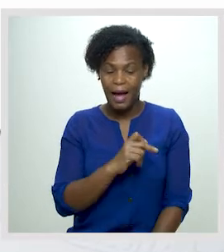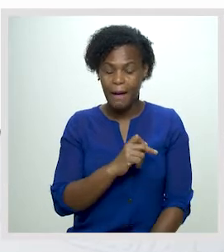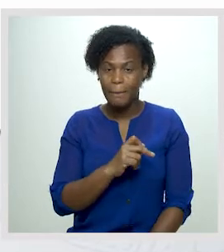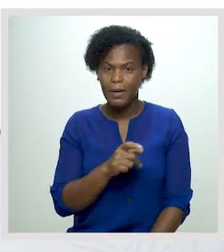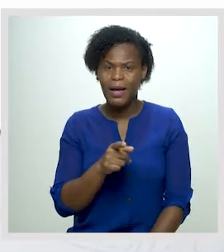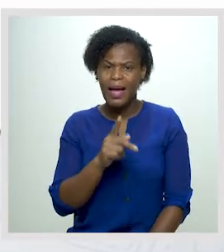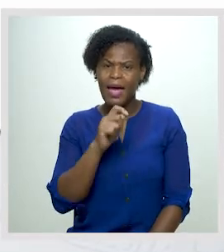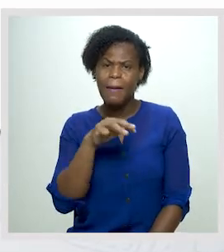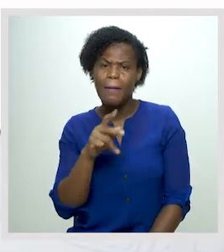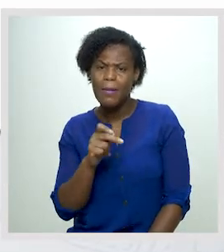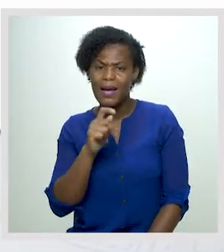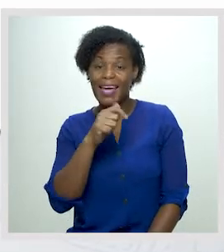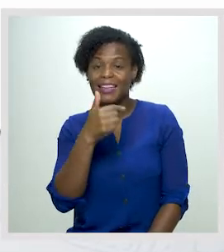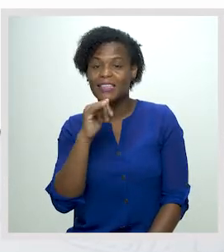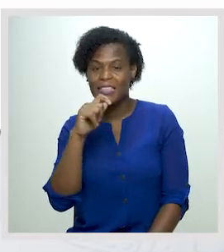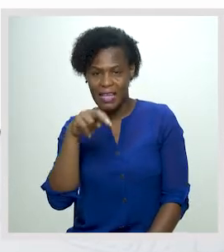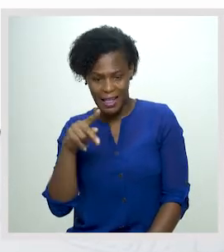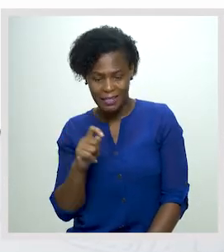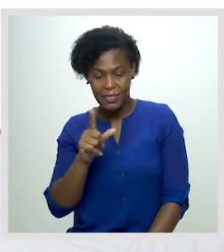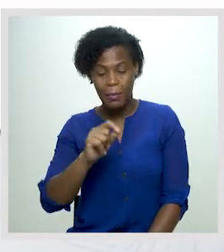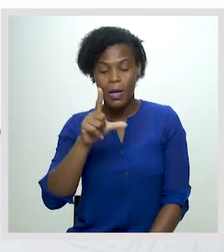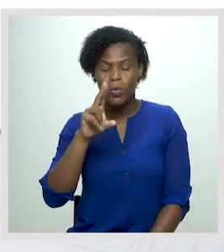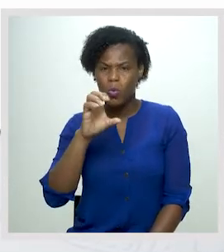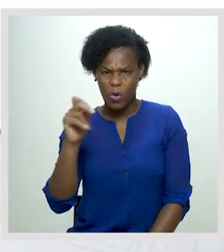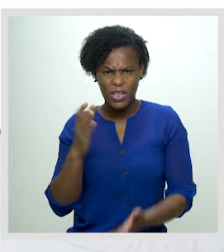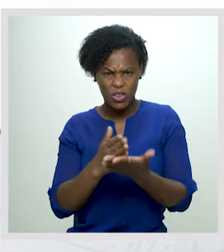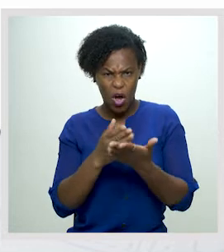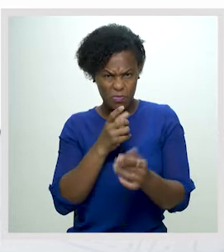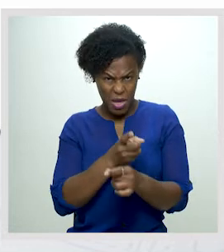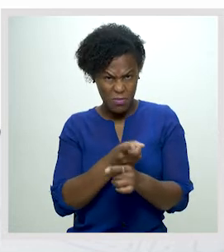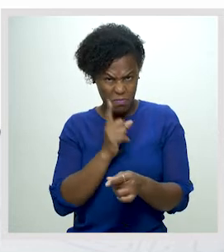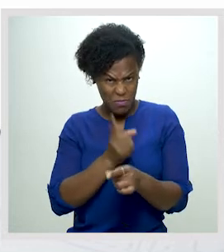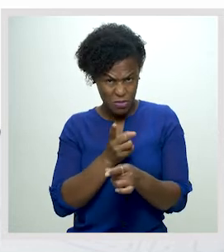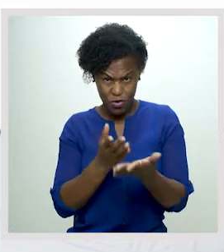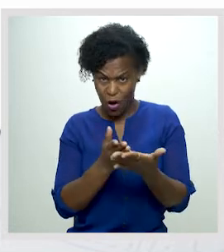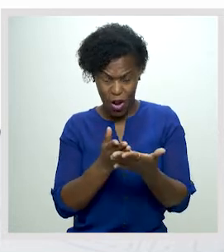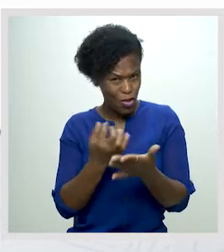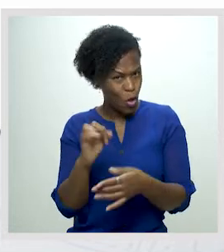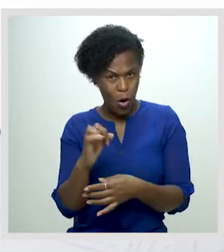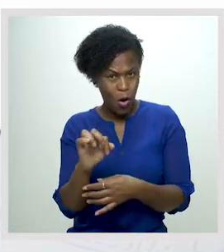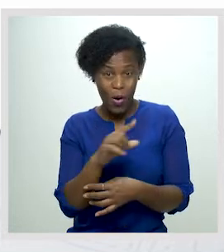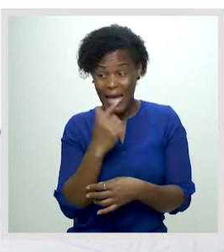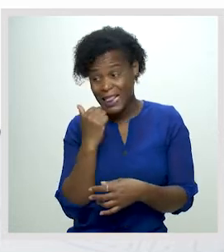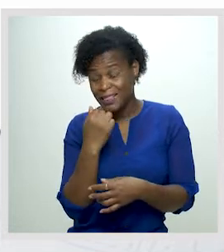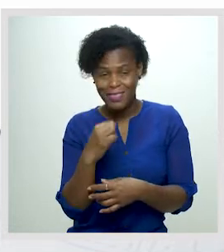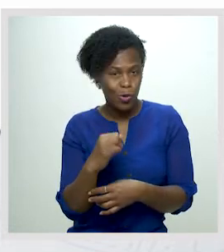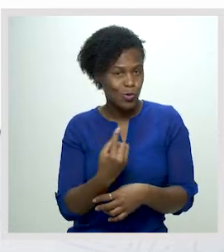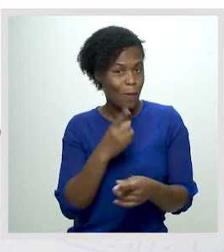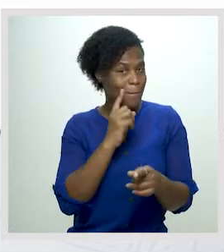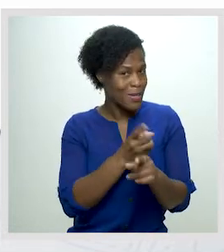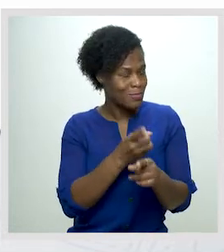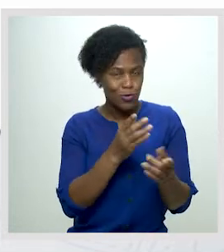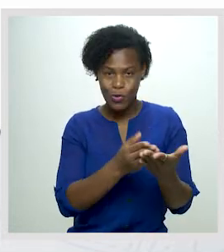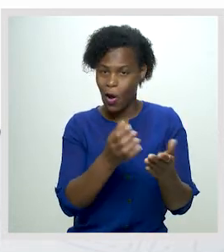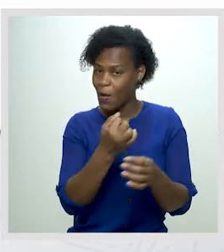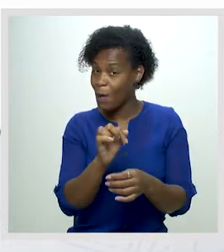A. Est-ce qu'Emma, Étienne et Lucas sont dans la même école? Non, ils ne sont pas dans la